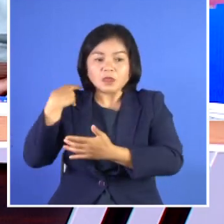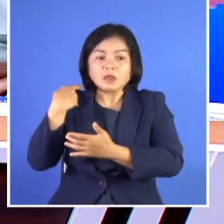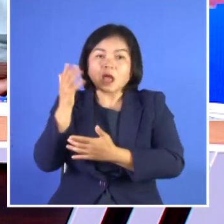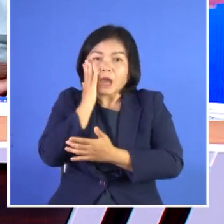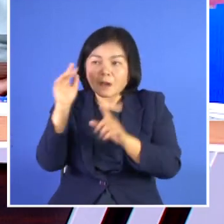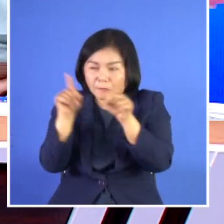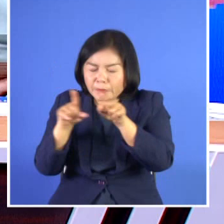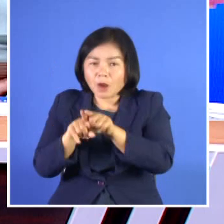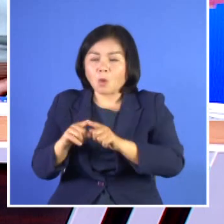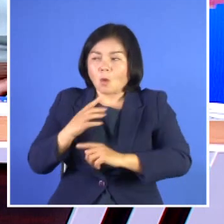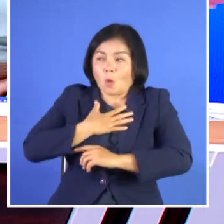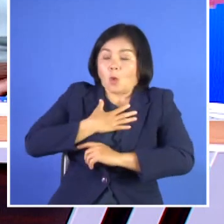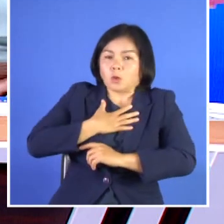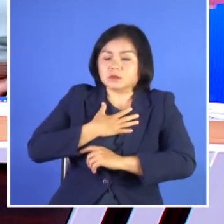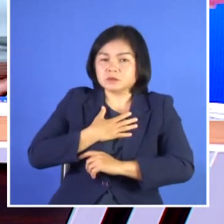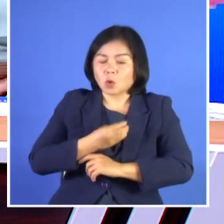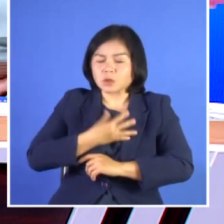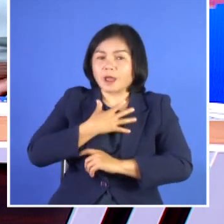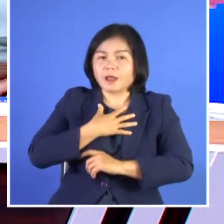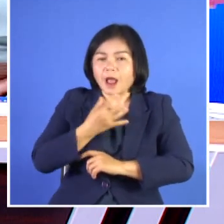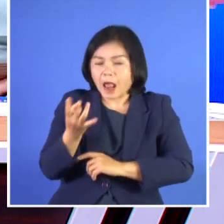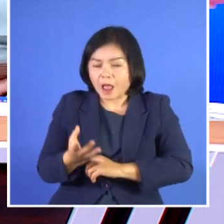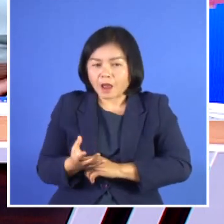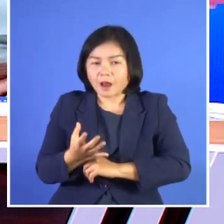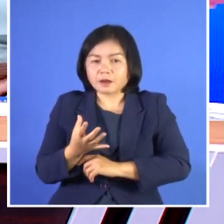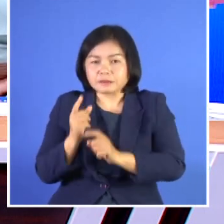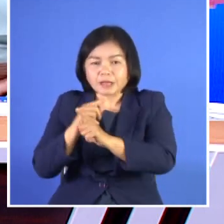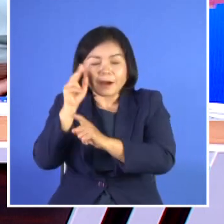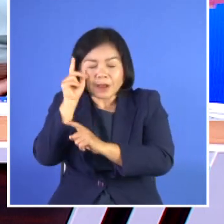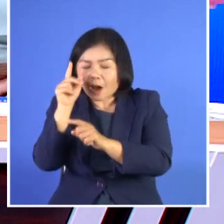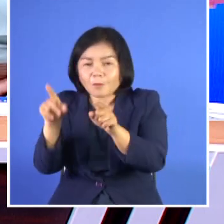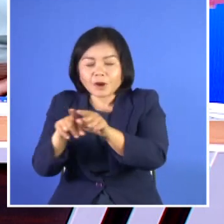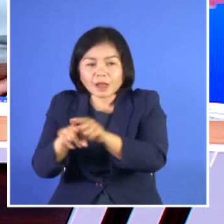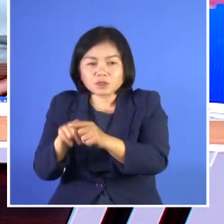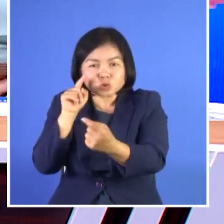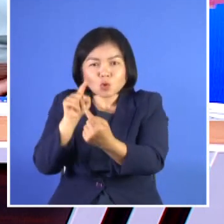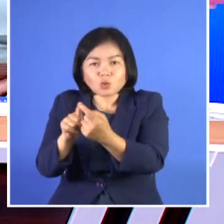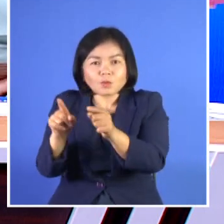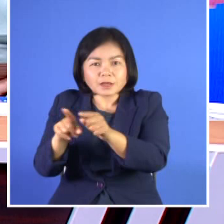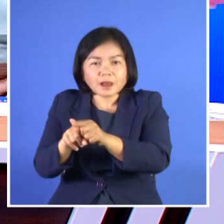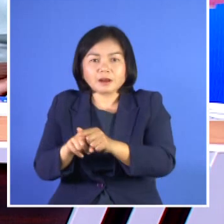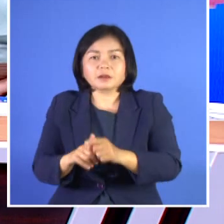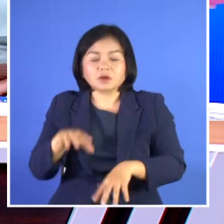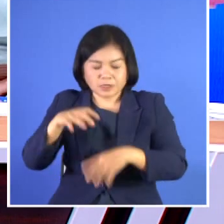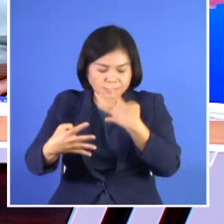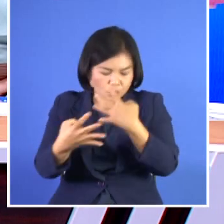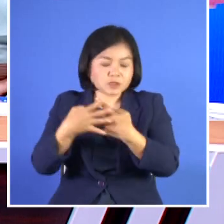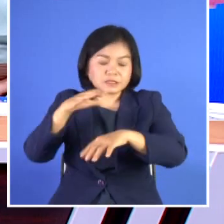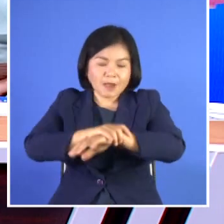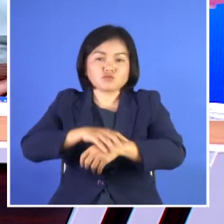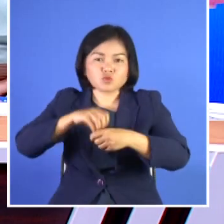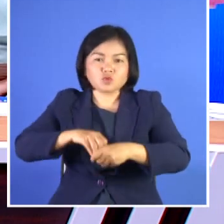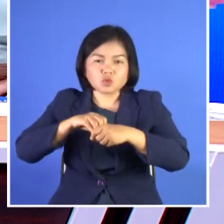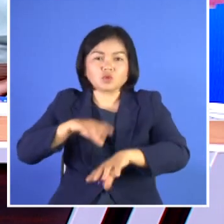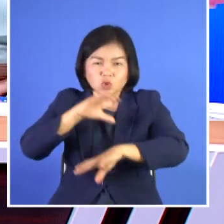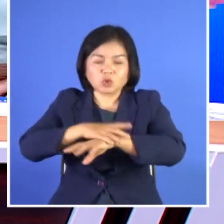ายๆด้วยโอ้โห นี่ผวาเข้าไปใหญ ่อะไรวะมาถูกที่ถูกเวลาถูกสถานการณ์เหลือเก ิน กำนันนกตัวจริงตอนนี้ยังอยู่เรือนจำนะคะอยู่แดนแรกรับ